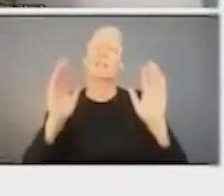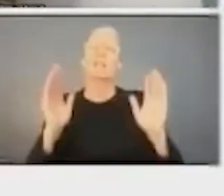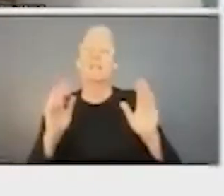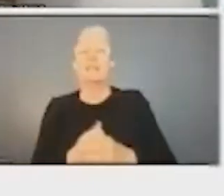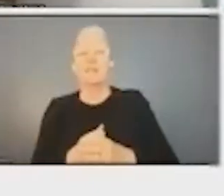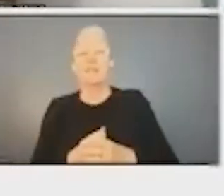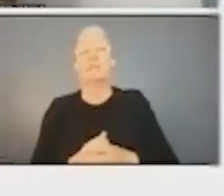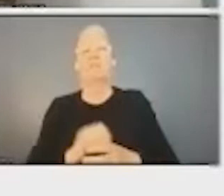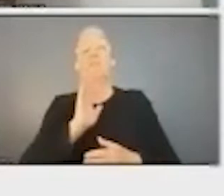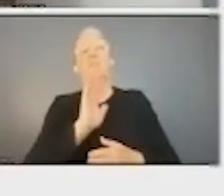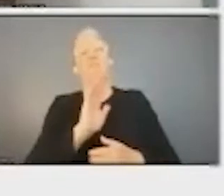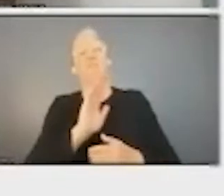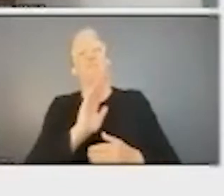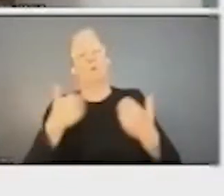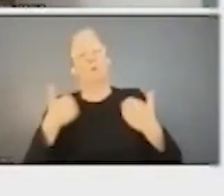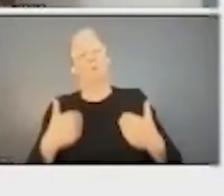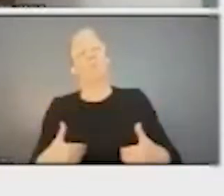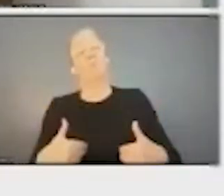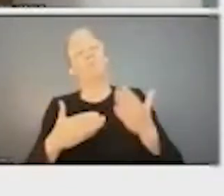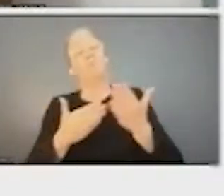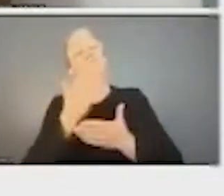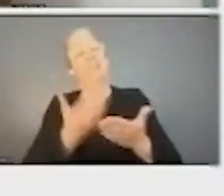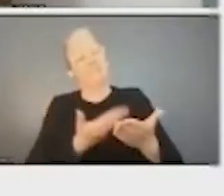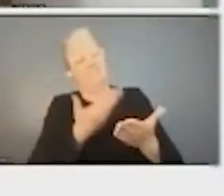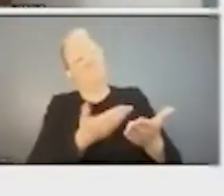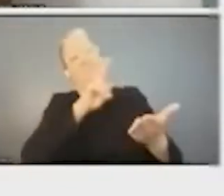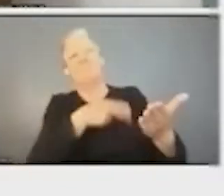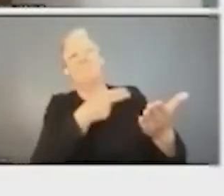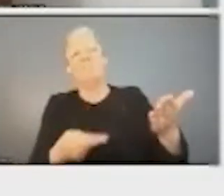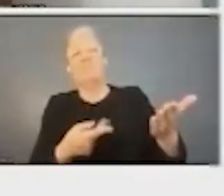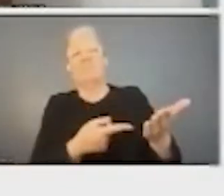وضوح ولكن أيضا التركيز على حقوق الإنسان